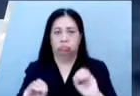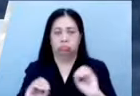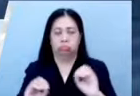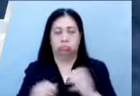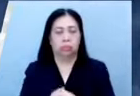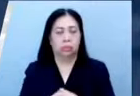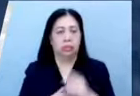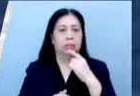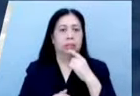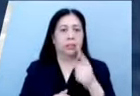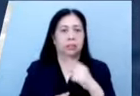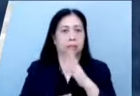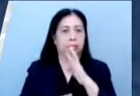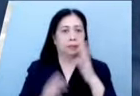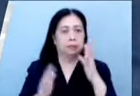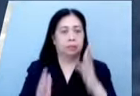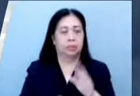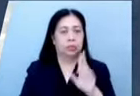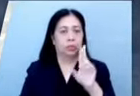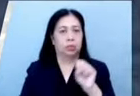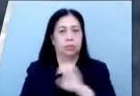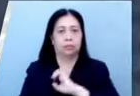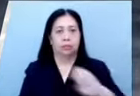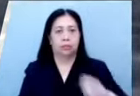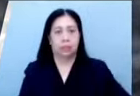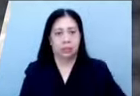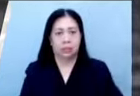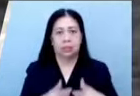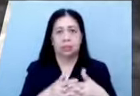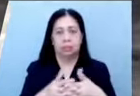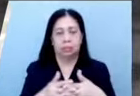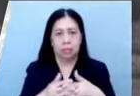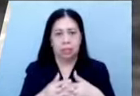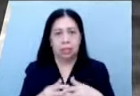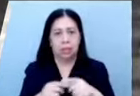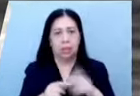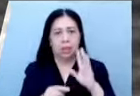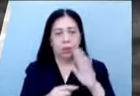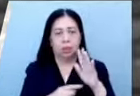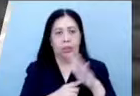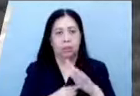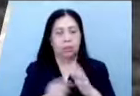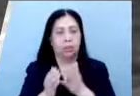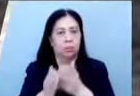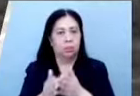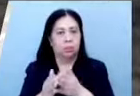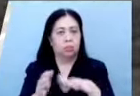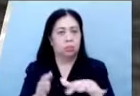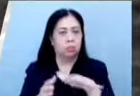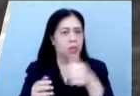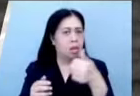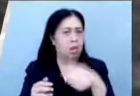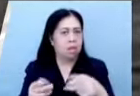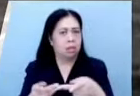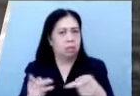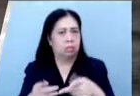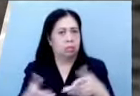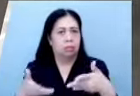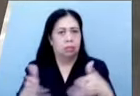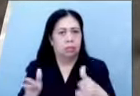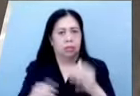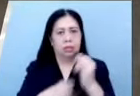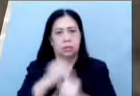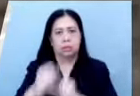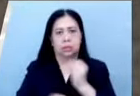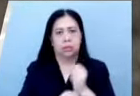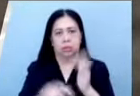ng spokesperson ng US Embassy na ang Amerika raw lilipad, maglalayag at mag-ooperate saan man pinapayagan ng international law.